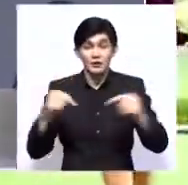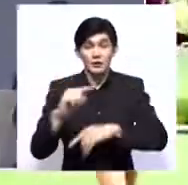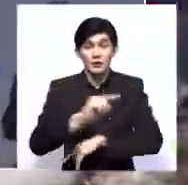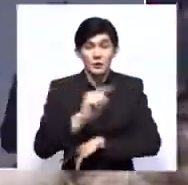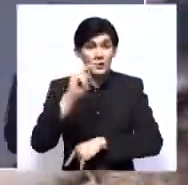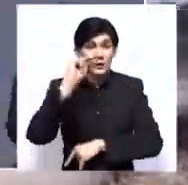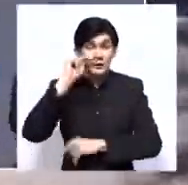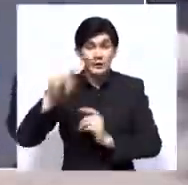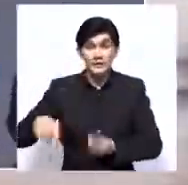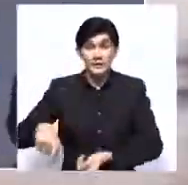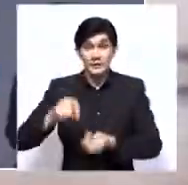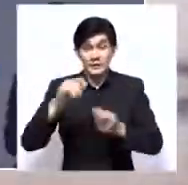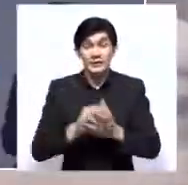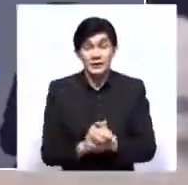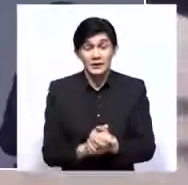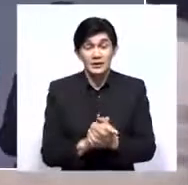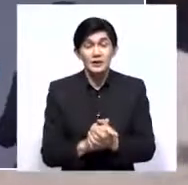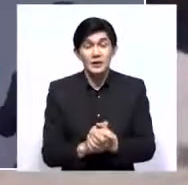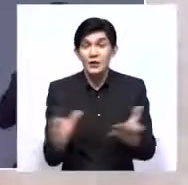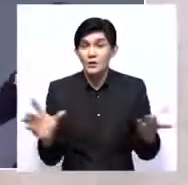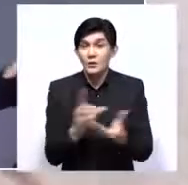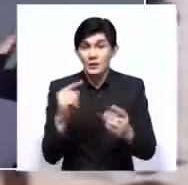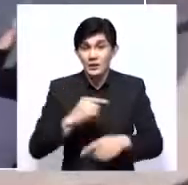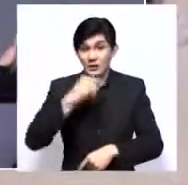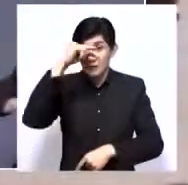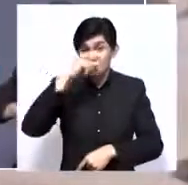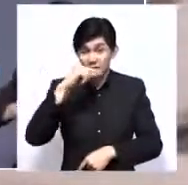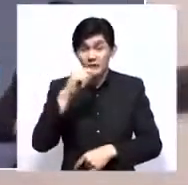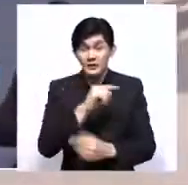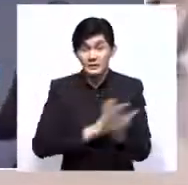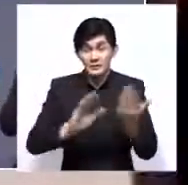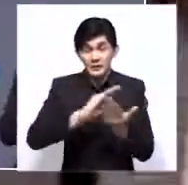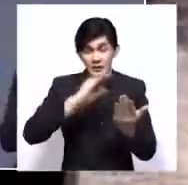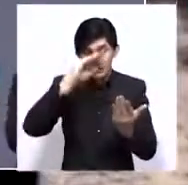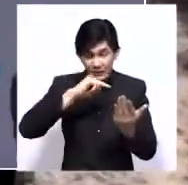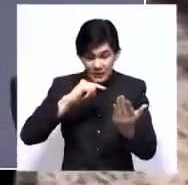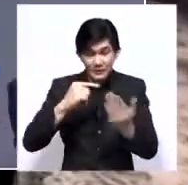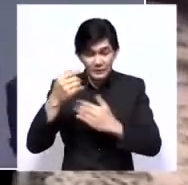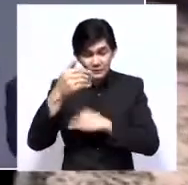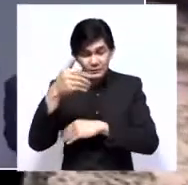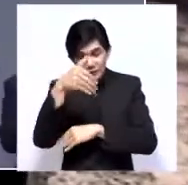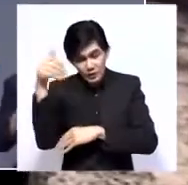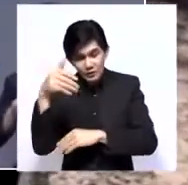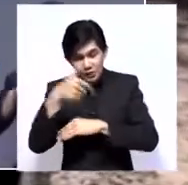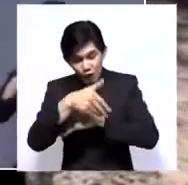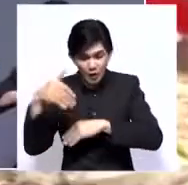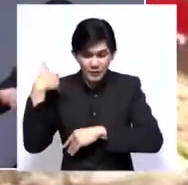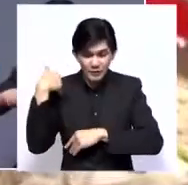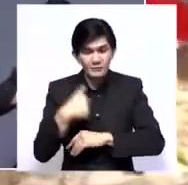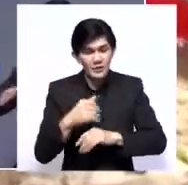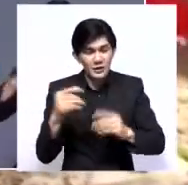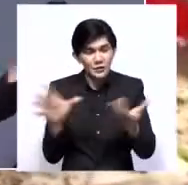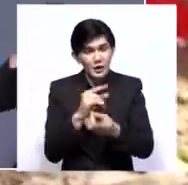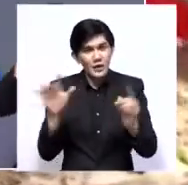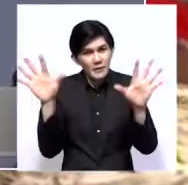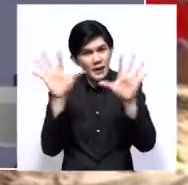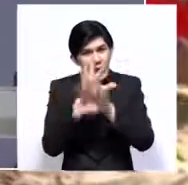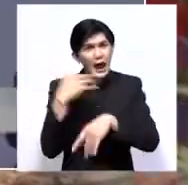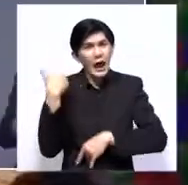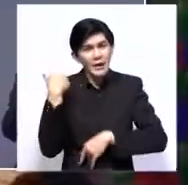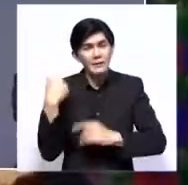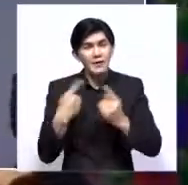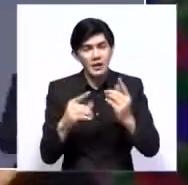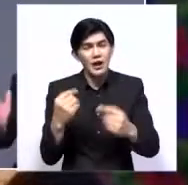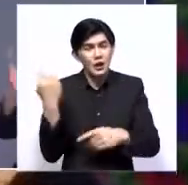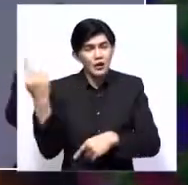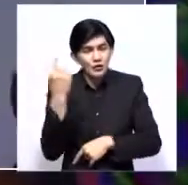ช่วงของเทศกาลสงกรานต์แม้ว่าจะเป็นประเพณีของไทยและประเทศเพื่อนบ้านที่อาจจะมีความคล้ายคลึงกันแต่ก็สามารถดึงดูดนักท่องเ